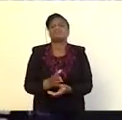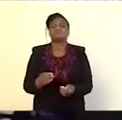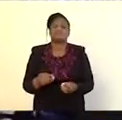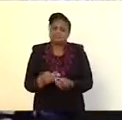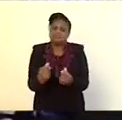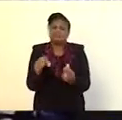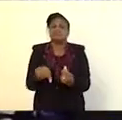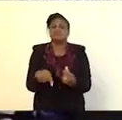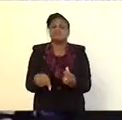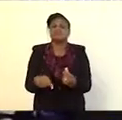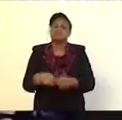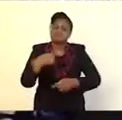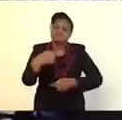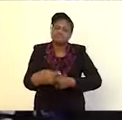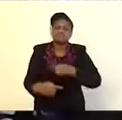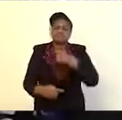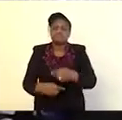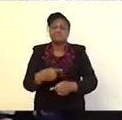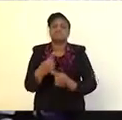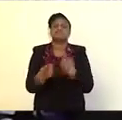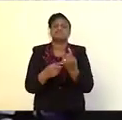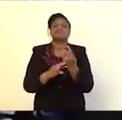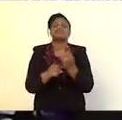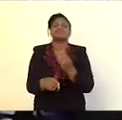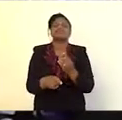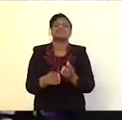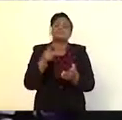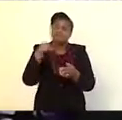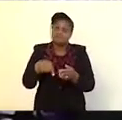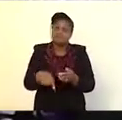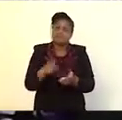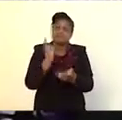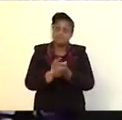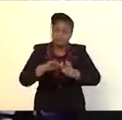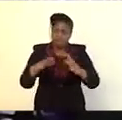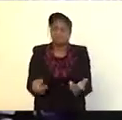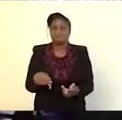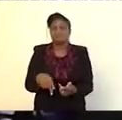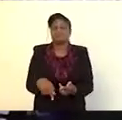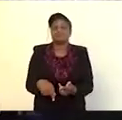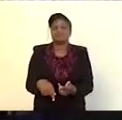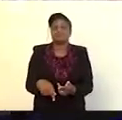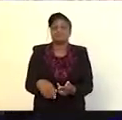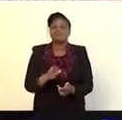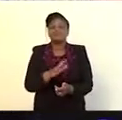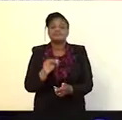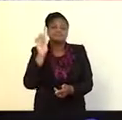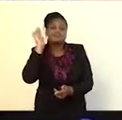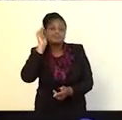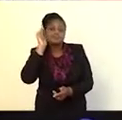Azvigadzirike nhasi. Tinoramba tichingozvikurukura. Asi toiteiko nanhasi ari kufa vanhu. Tiri kunzwa kuti pane mamwe dzimwe